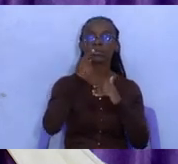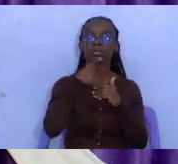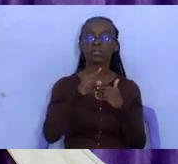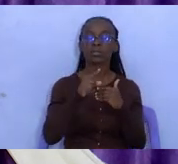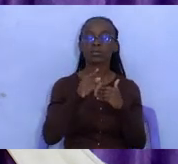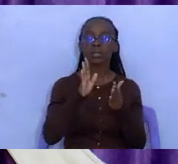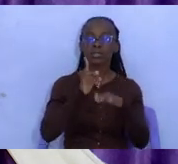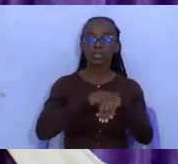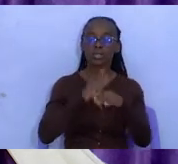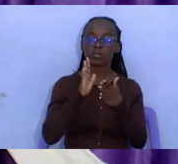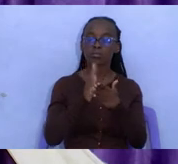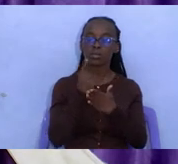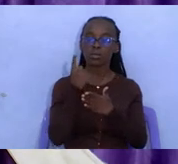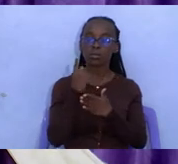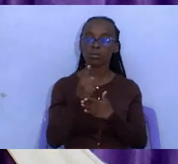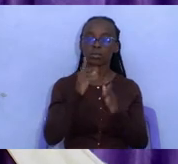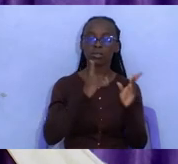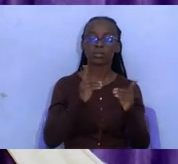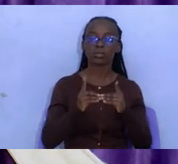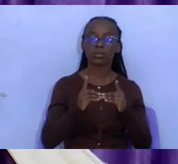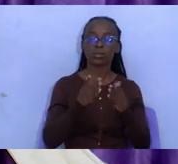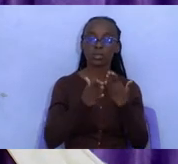mtu akifanya itakuwa salama na yeye,